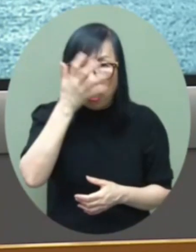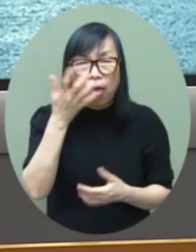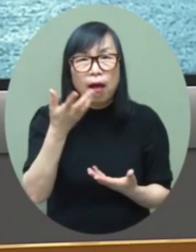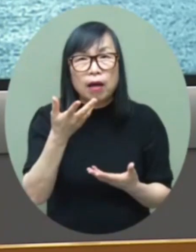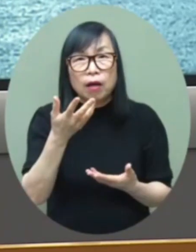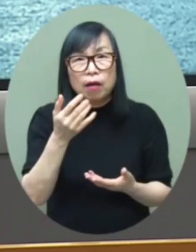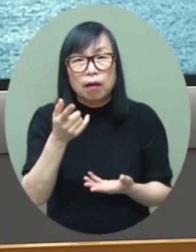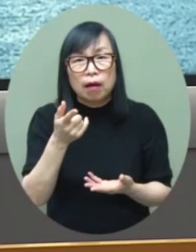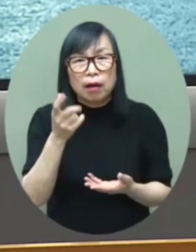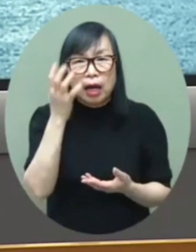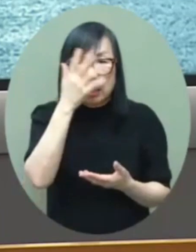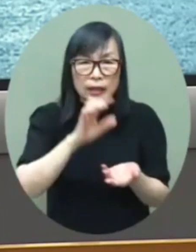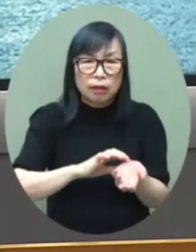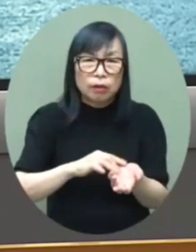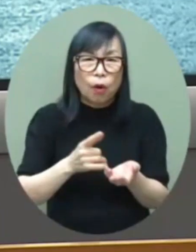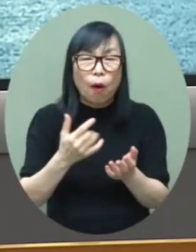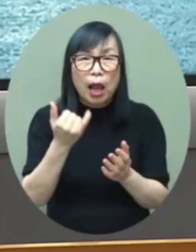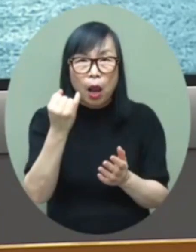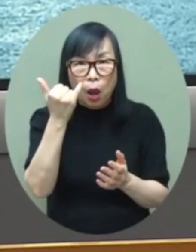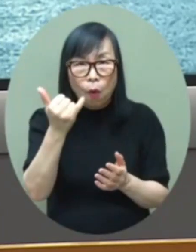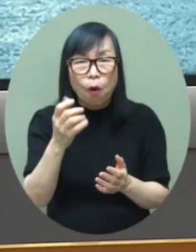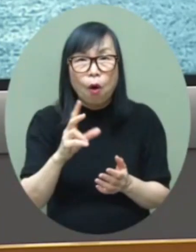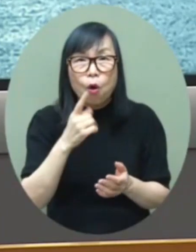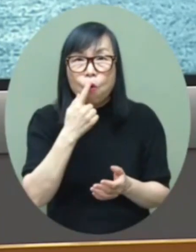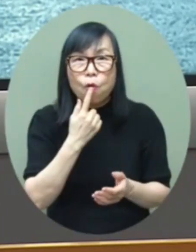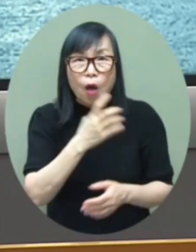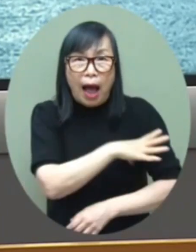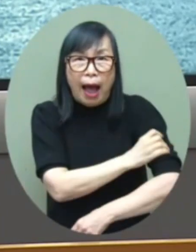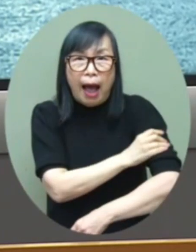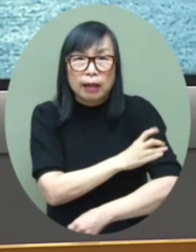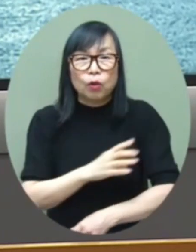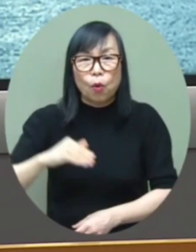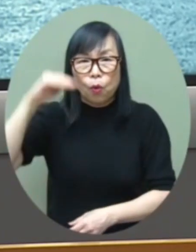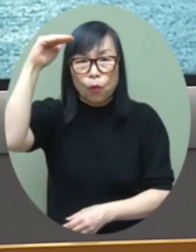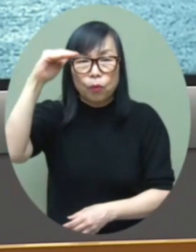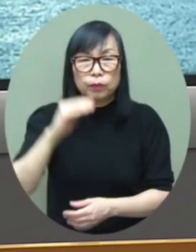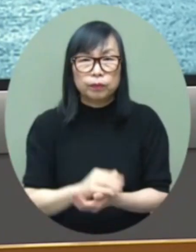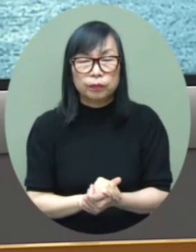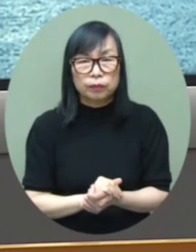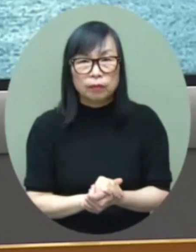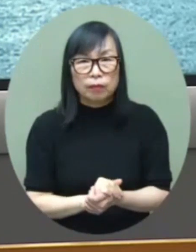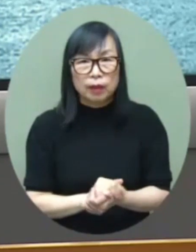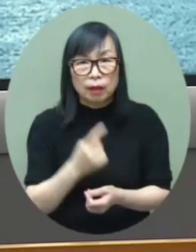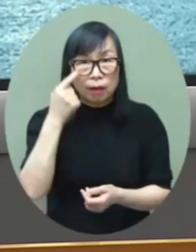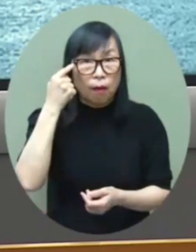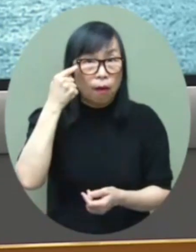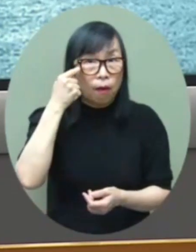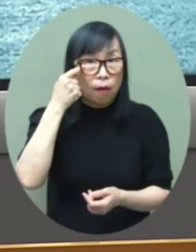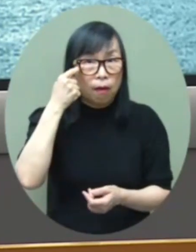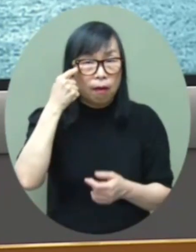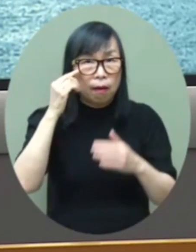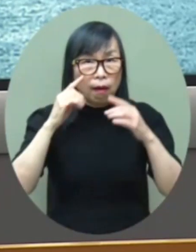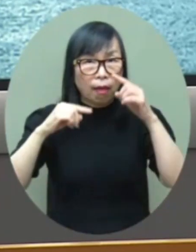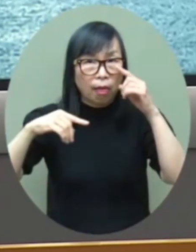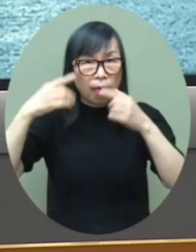的戒拉斯哥昏迷指數是6，另外個血壓也都高，另外他的瞳孔也都不是對稱